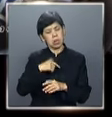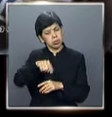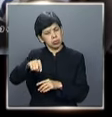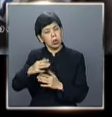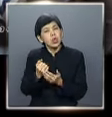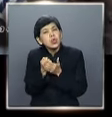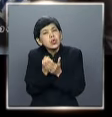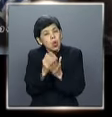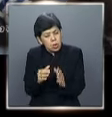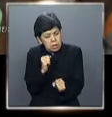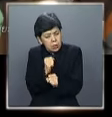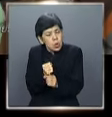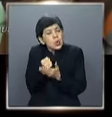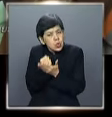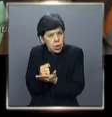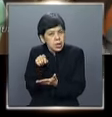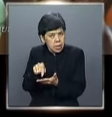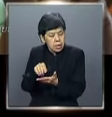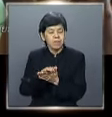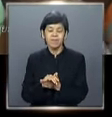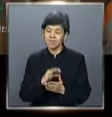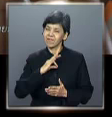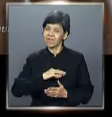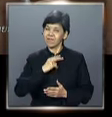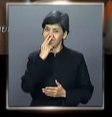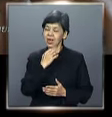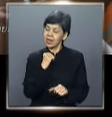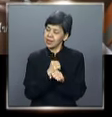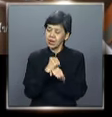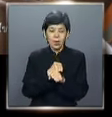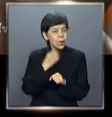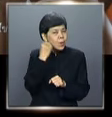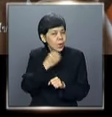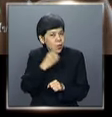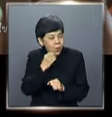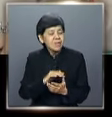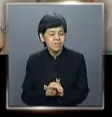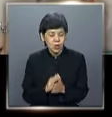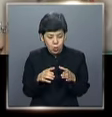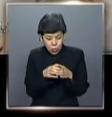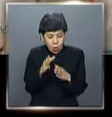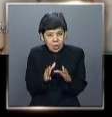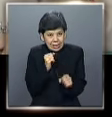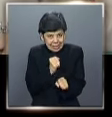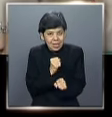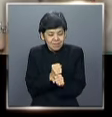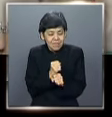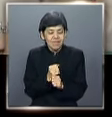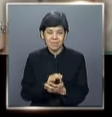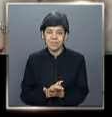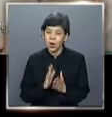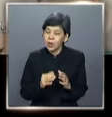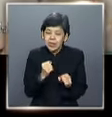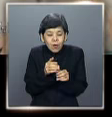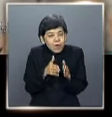การเป็นกำลังใจให้กับคนทำงานตรงนี้อะไรเงี้ยเขาว่ามันคือสิ่งที่เขาต้องทำต่อไปนะนี่คือผลจากการทำอะไรเงี้ยค่ะของ